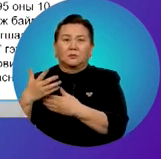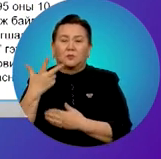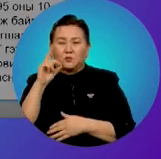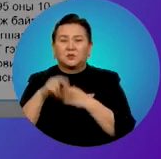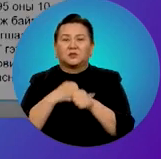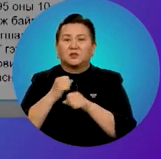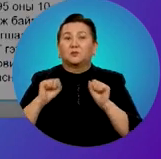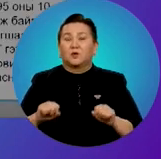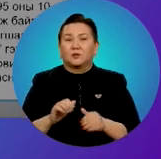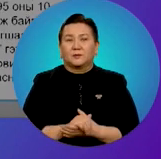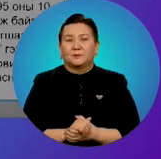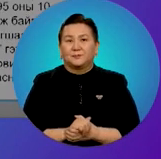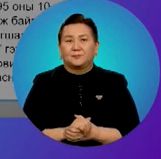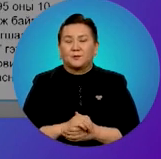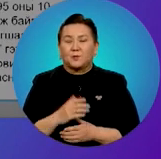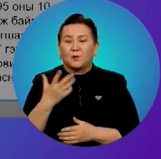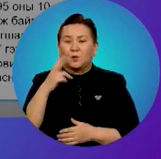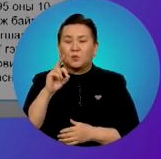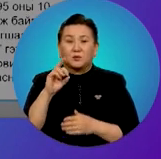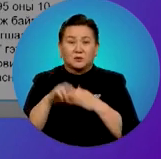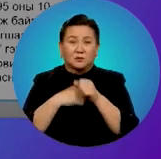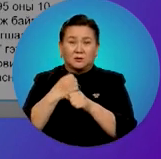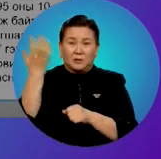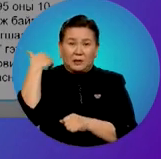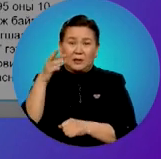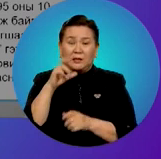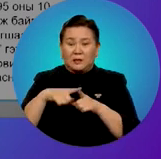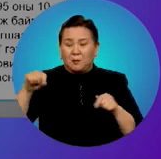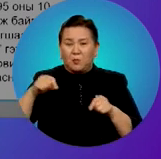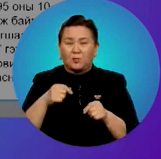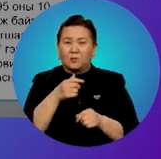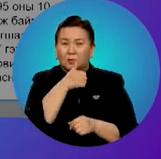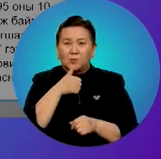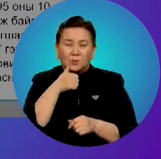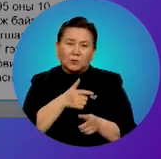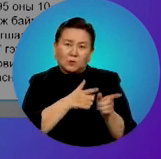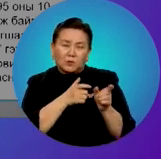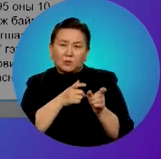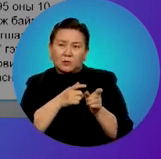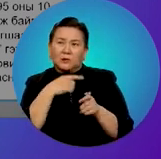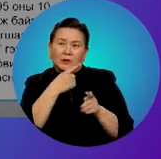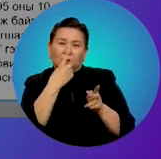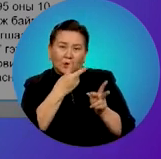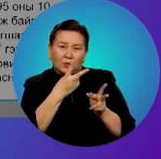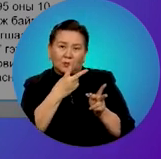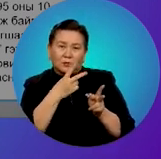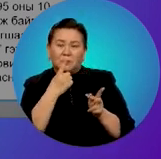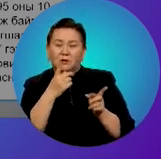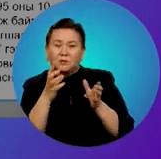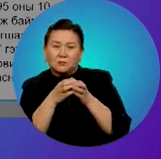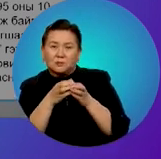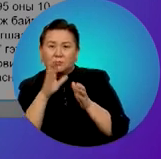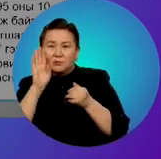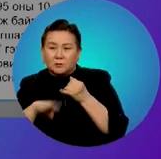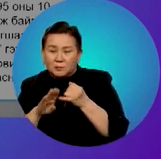жил болно. За Б 30-аад оны үед Японы тагнуул гэсэн гүжир үгэнд эхлээд 1-2 нэг хэсэг хүн унаж